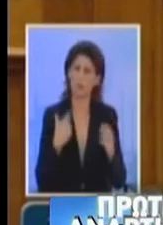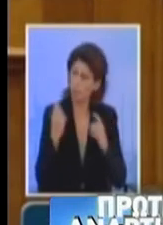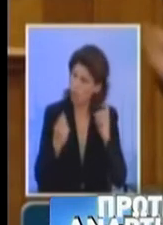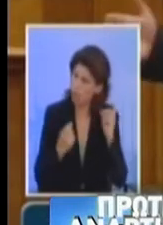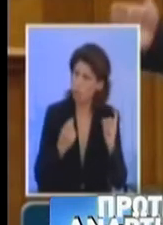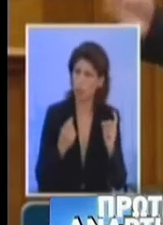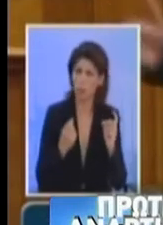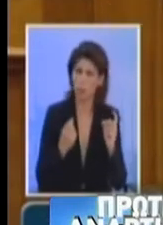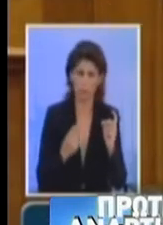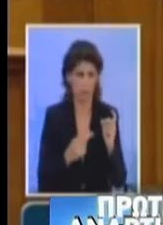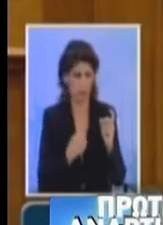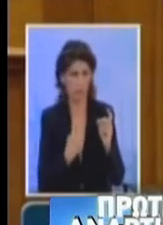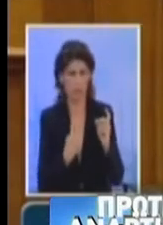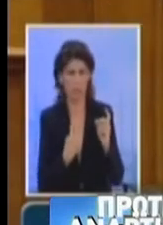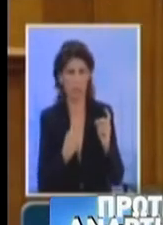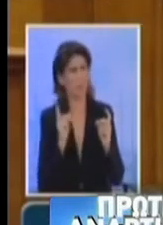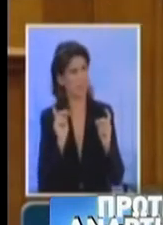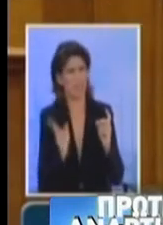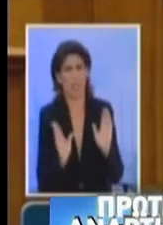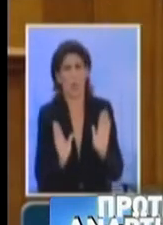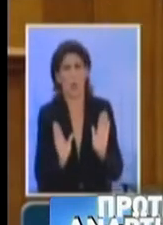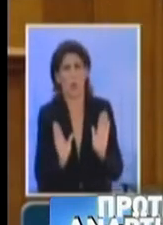Αναρωτιέμαι. Κοιτάξτε με, δεν είναι κακό.